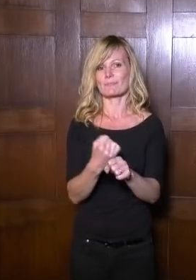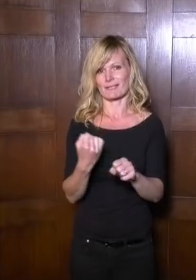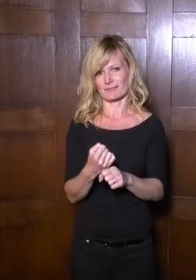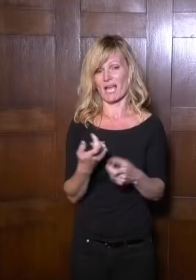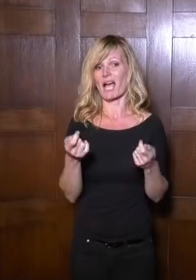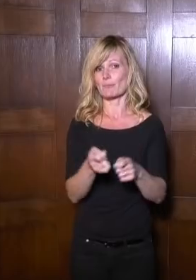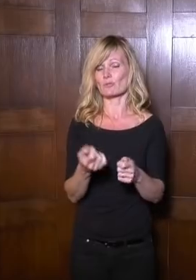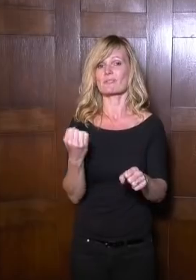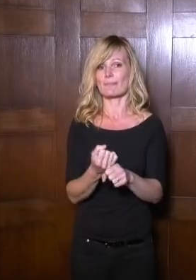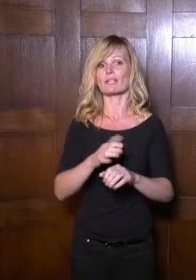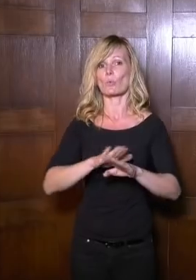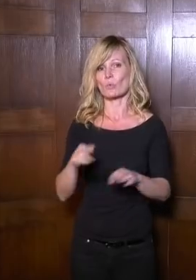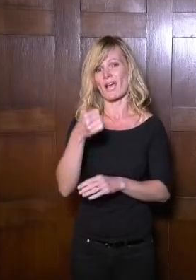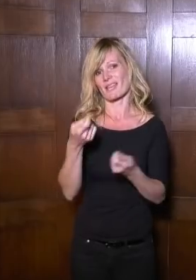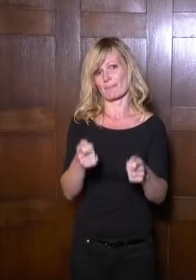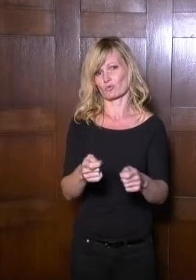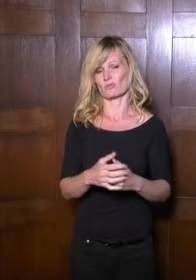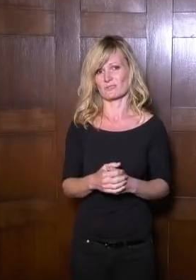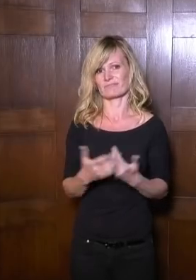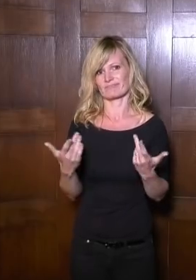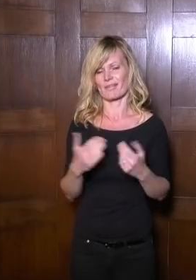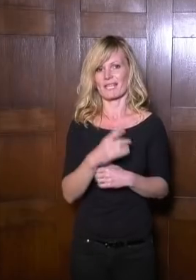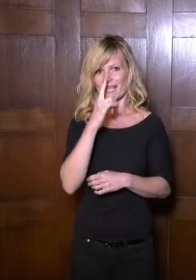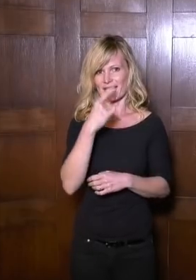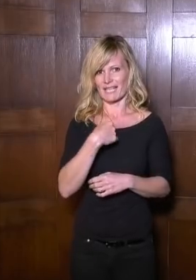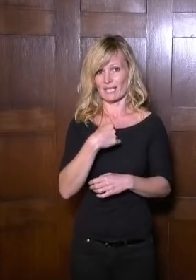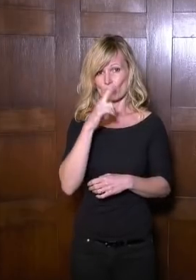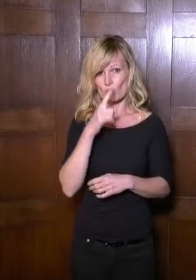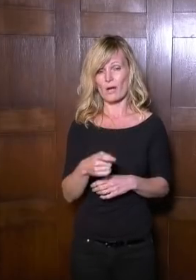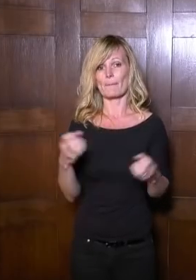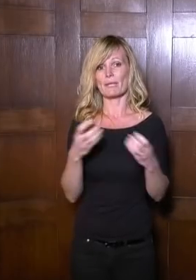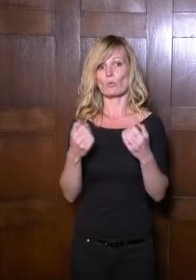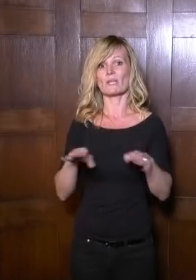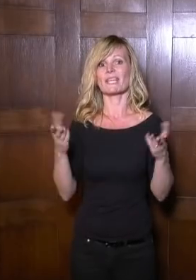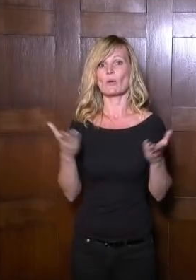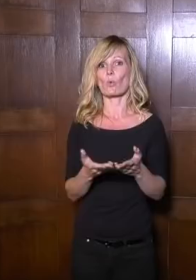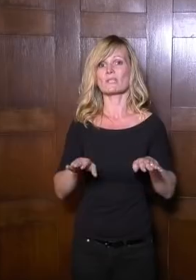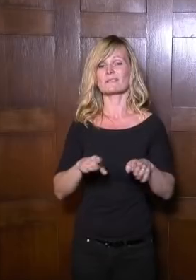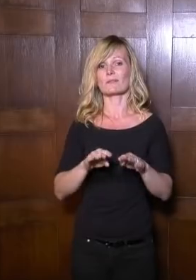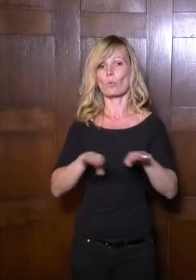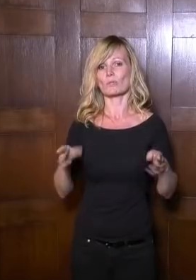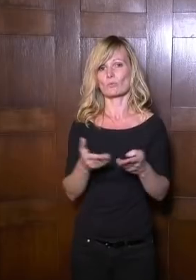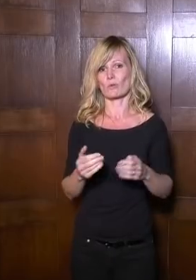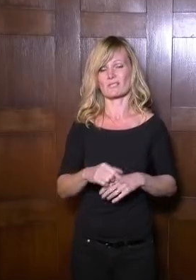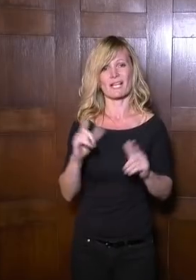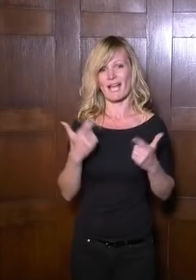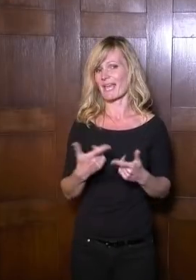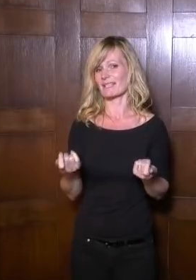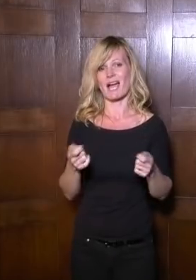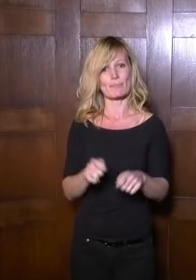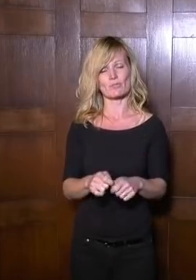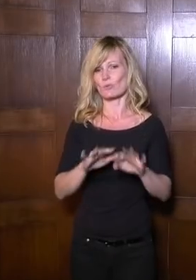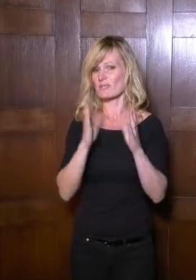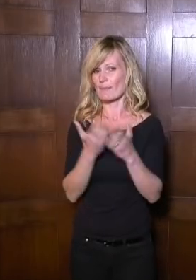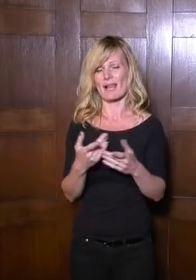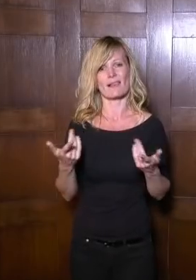Abschluss ohne einen Abschluss. Und ich sogar mit nur einem Biologie-Grundkurs, mir ist bewusst, dass keine Abschlussbälle und keine Feiern gemacht werden können. Das ist